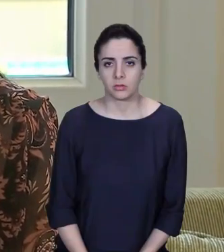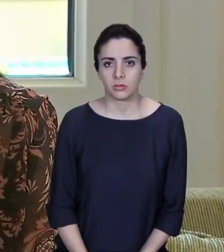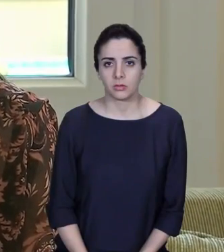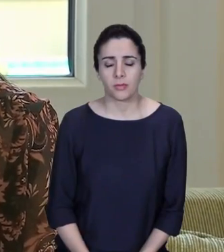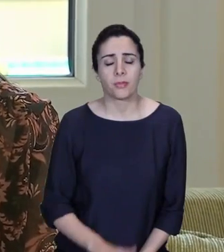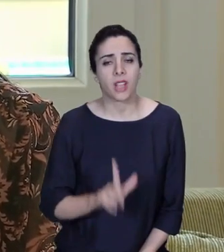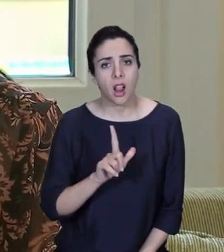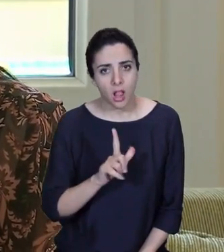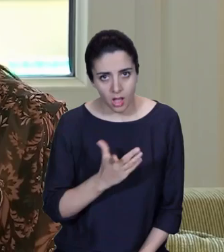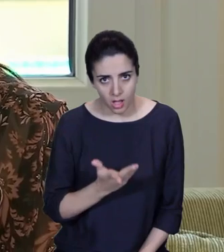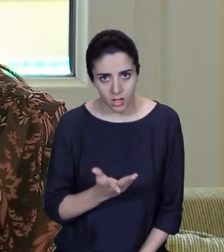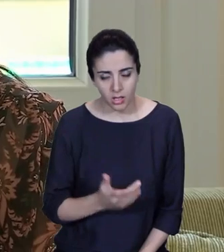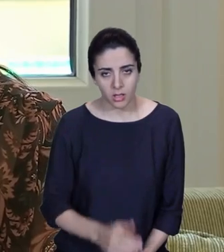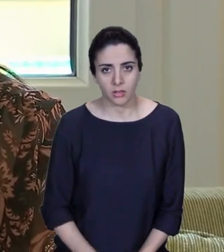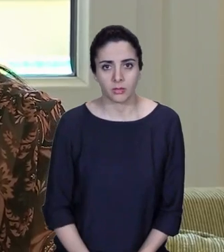Leyla.